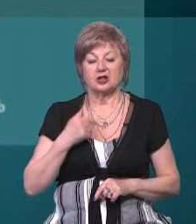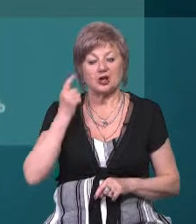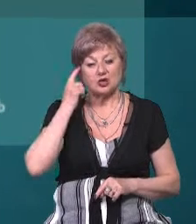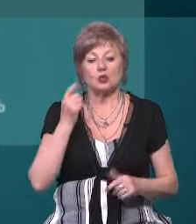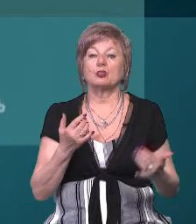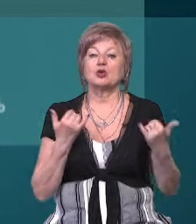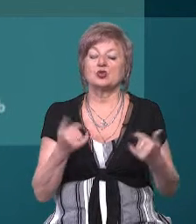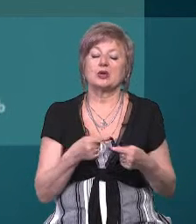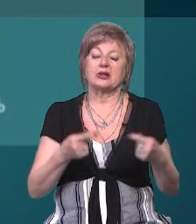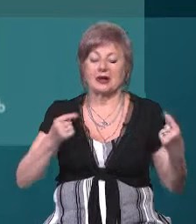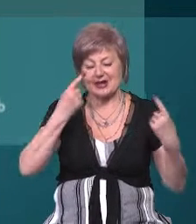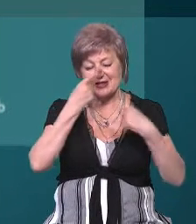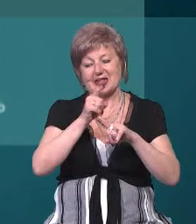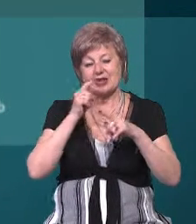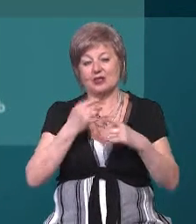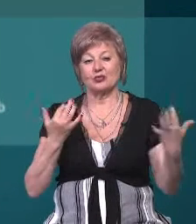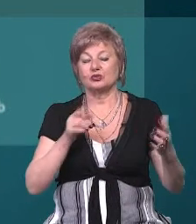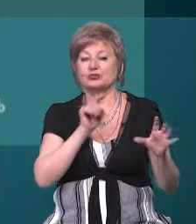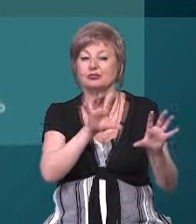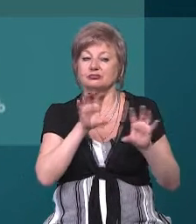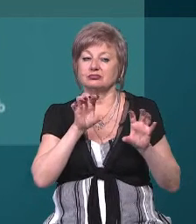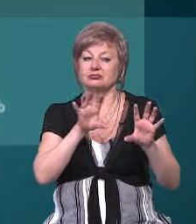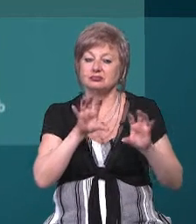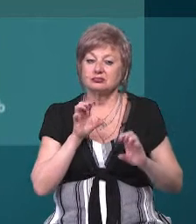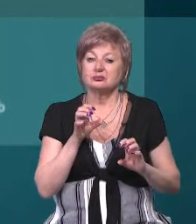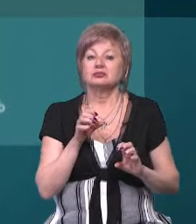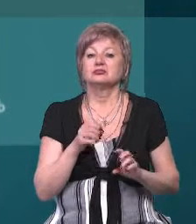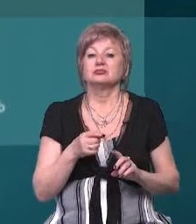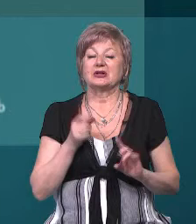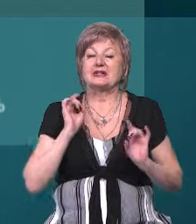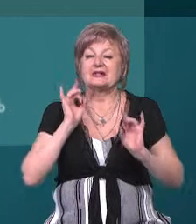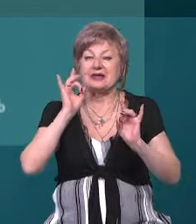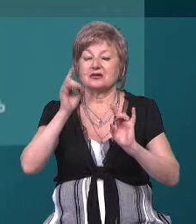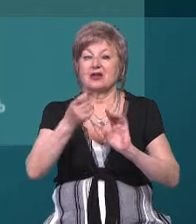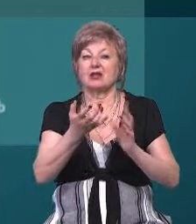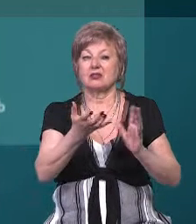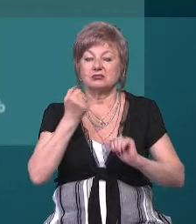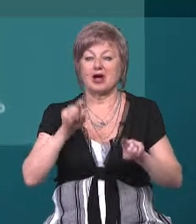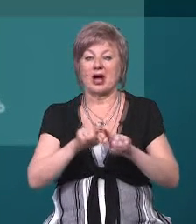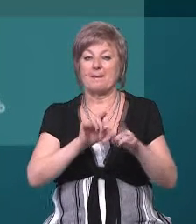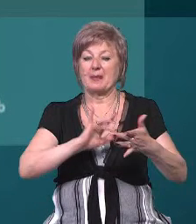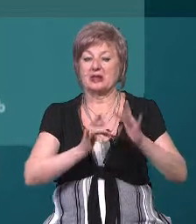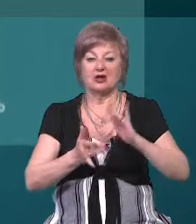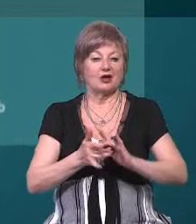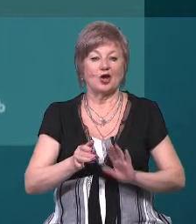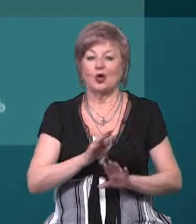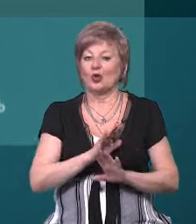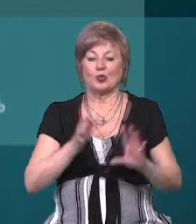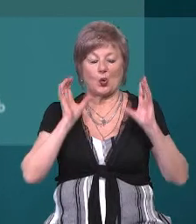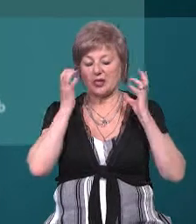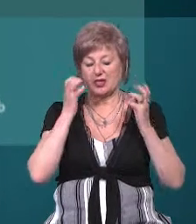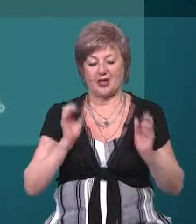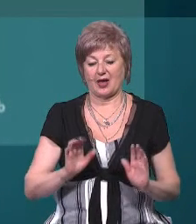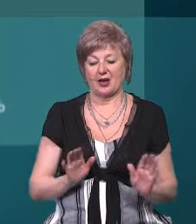різні технології, які дозволяють отримати доступ до такого сигналу, це і інтернет, але це точно не ефірне мовлення. В